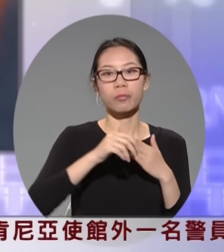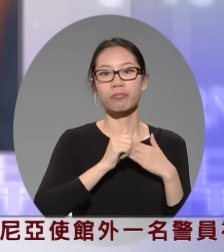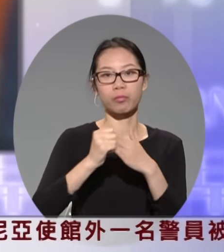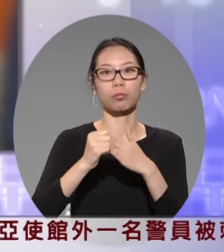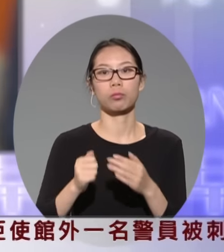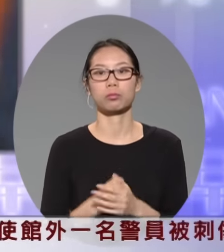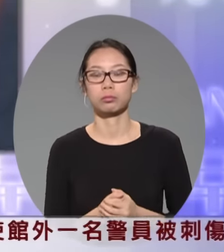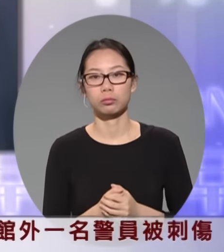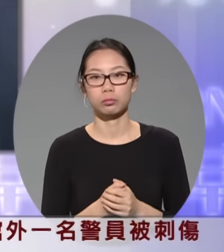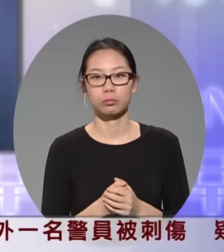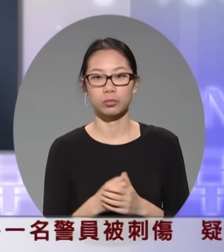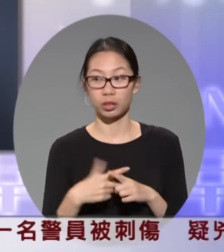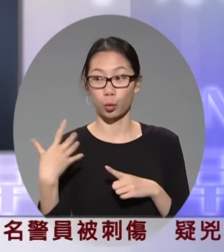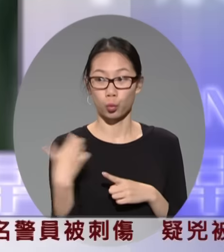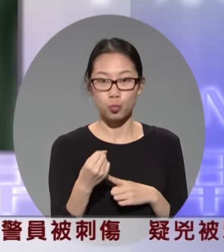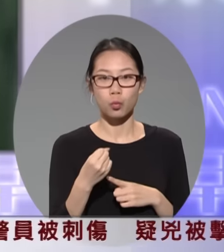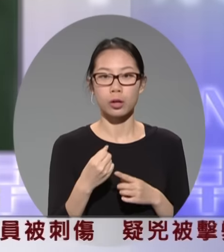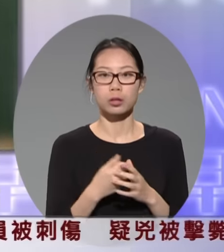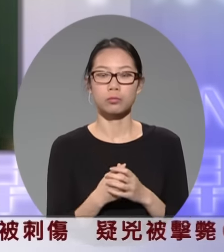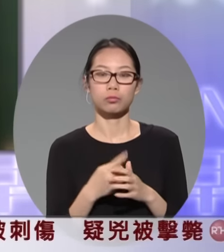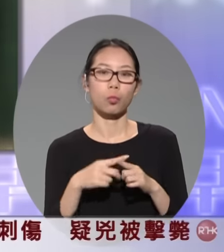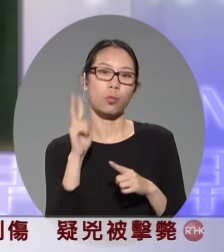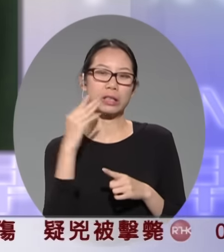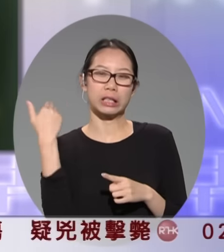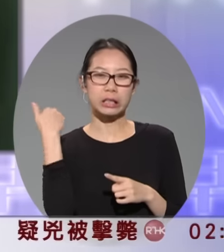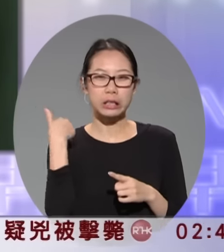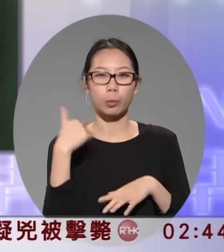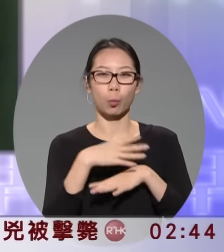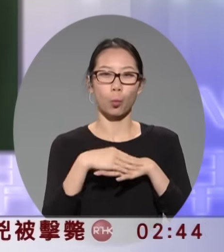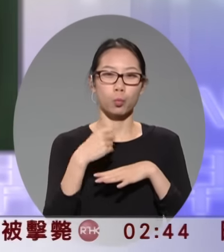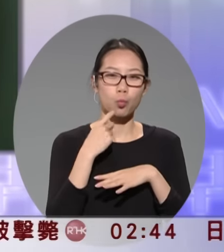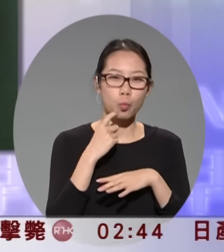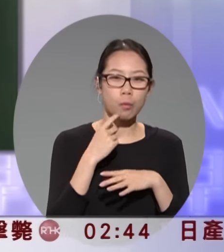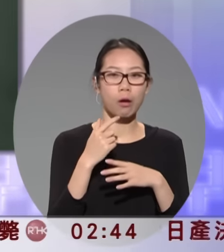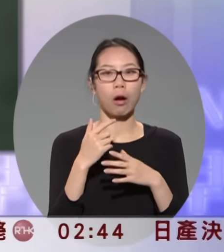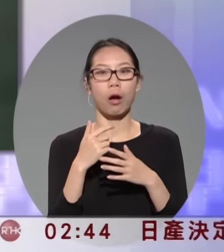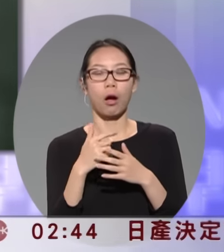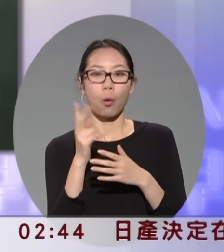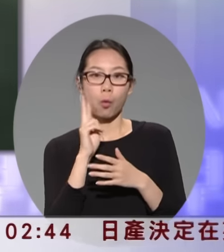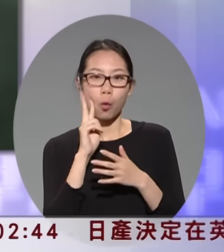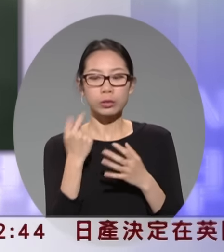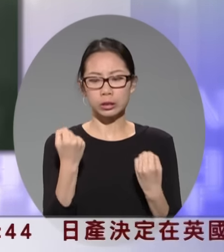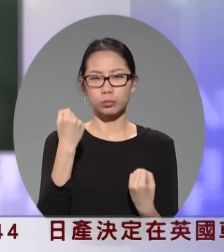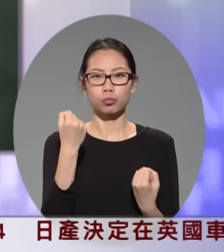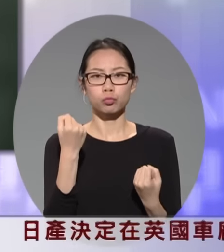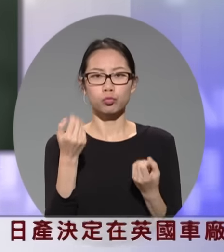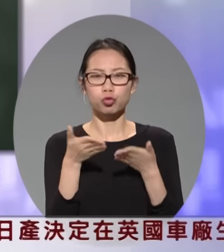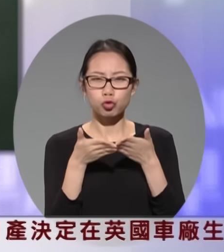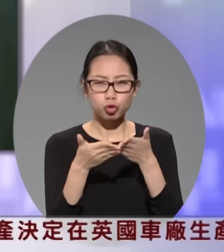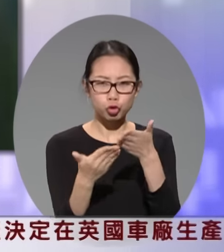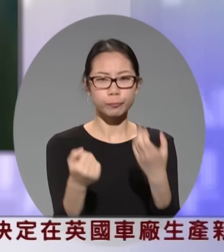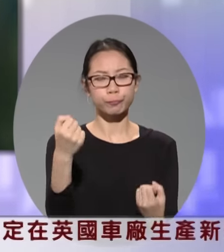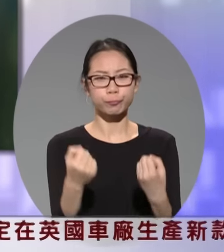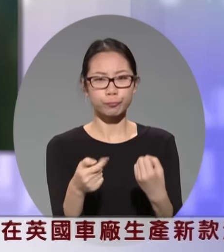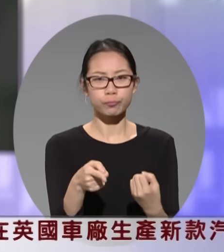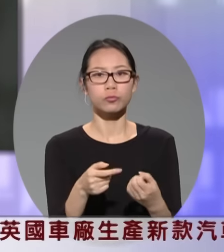對性的，正正呢是、恢復毛澤東作為這個舵手，作為這個、最高領導人那個至